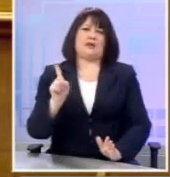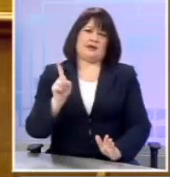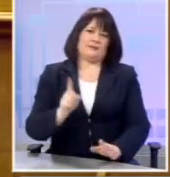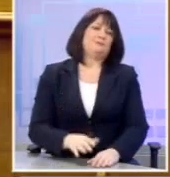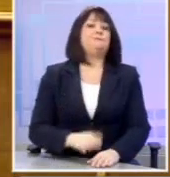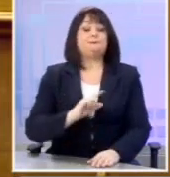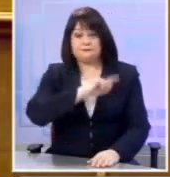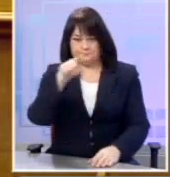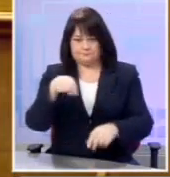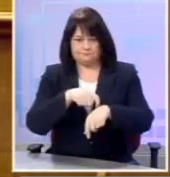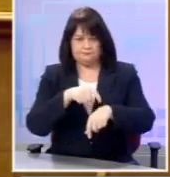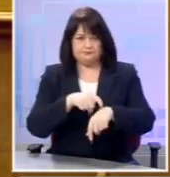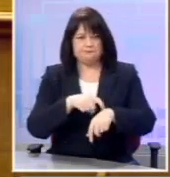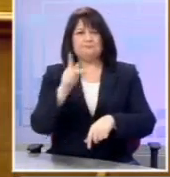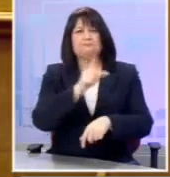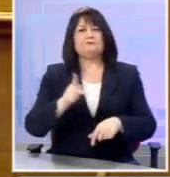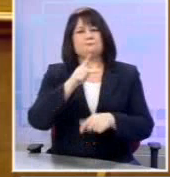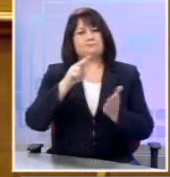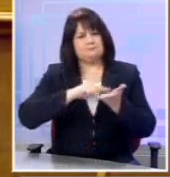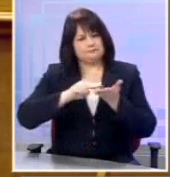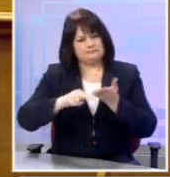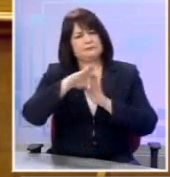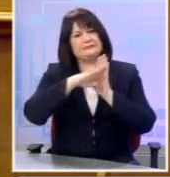Μέχρι σήμερα το σύστημα κοινωνικής ασφάλισης